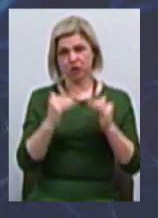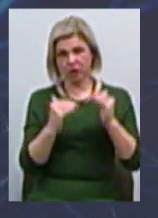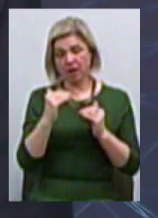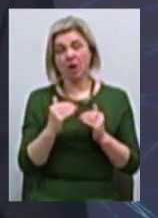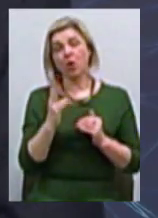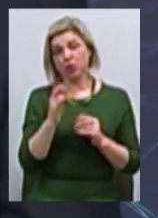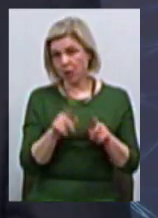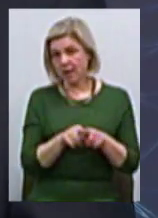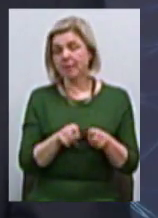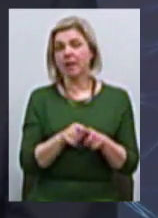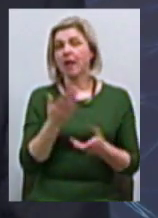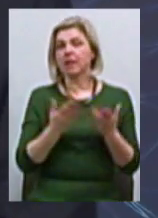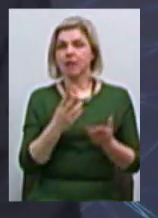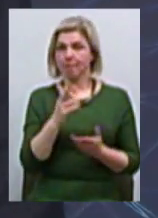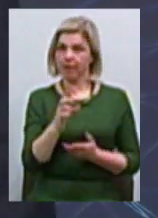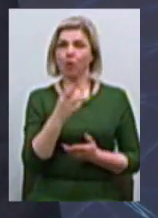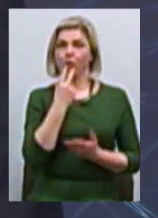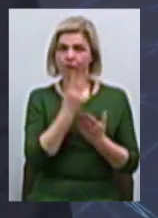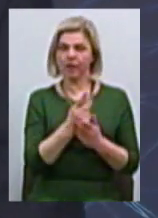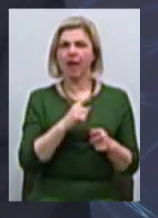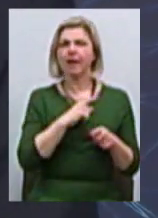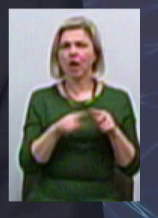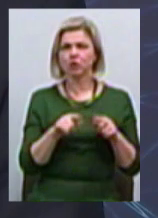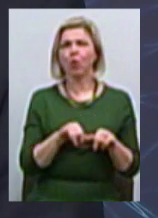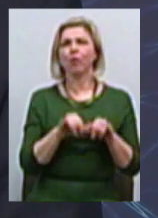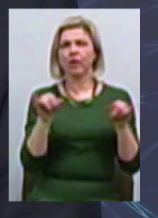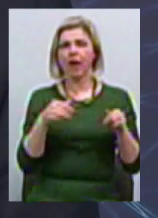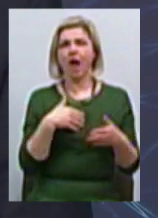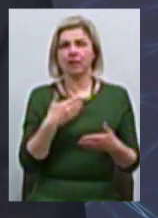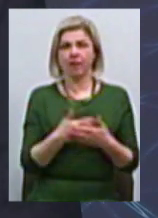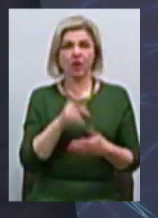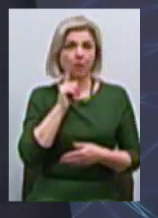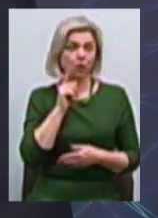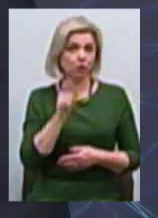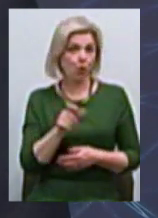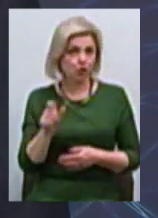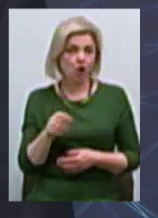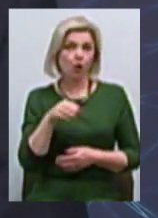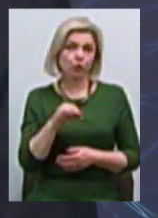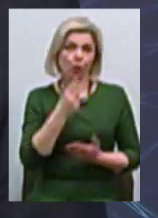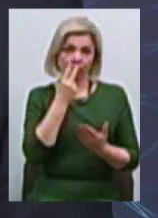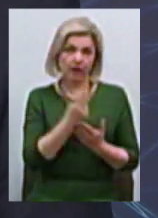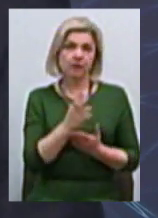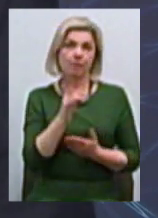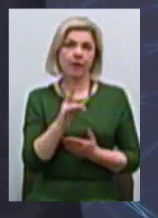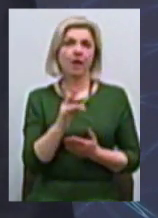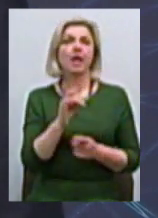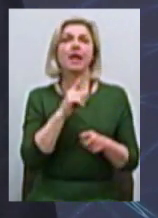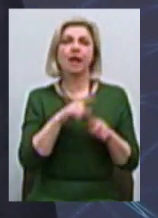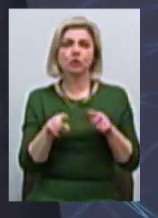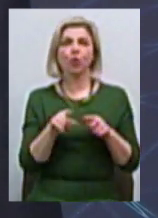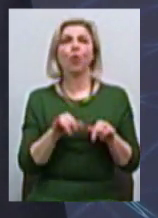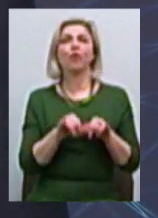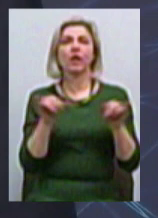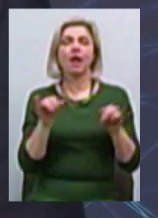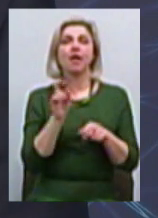менее, если бы мы увидели бы какое-то резкое увеличение активности молодежи, то, наверное, мы увидели бы какое-то резкое увеличение, наверное,